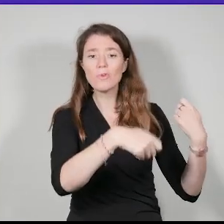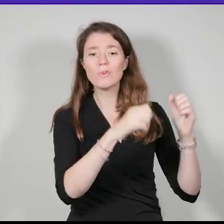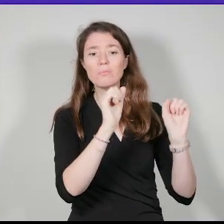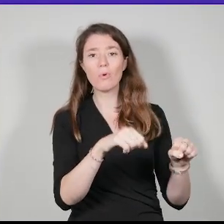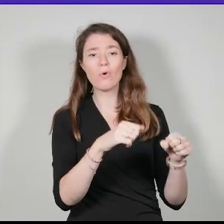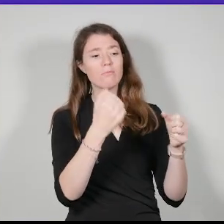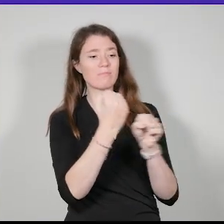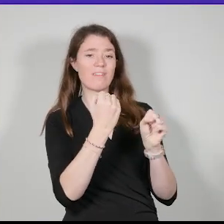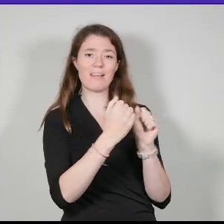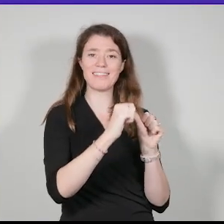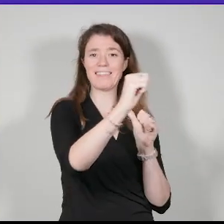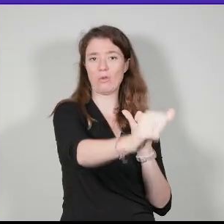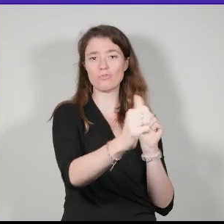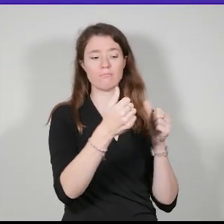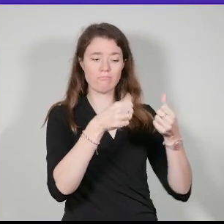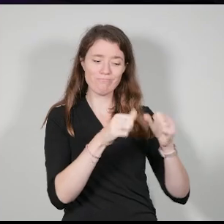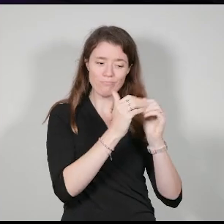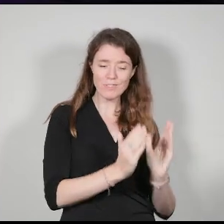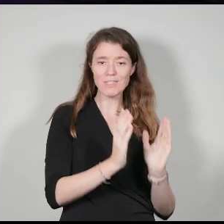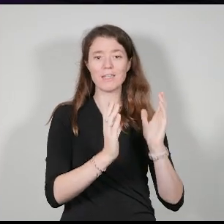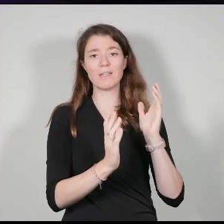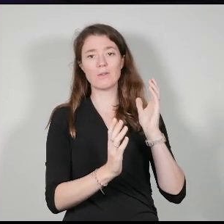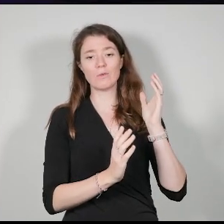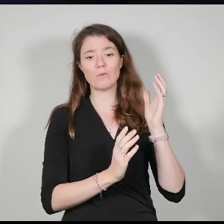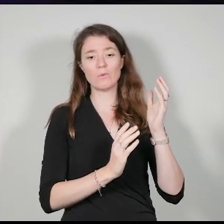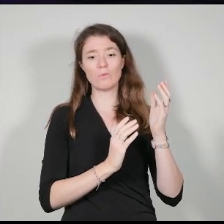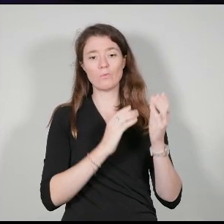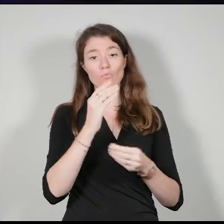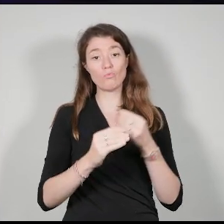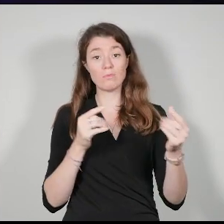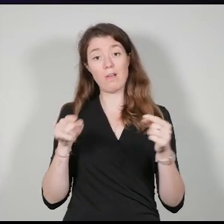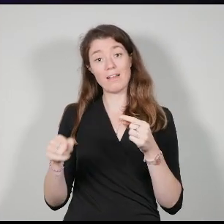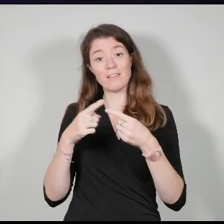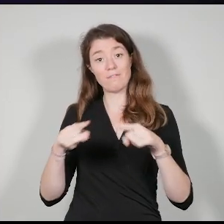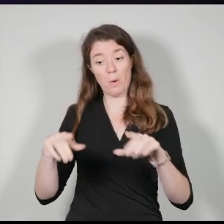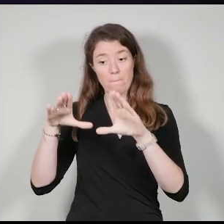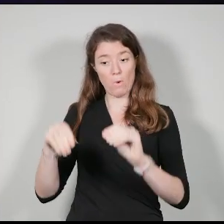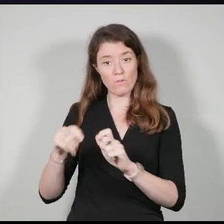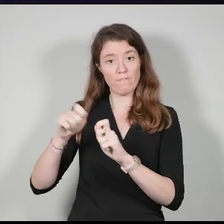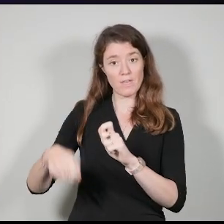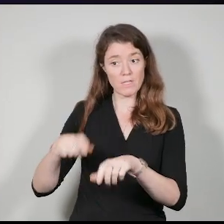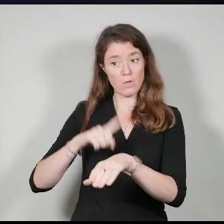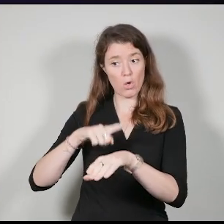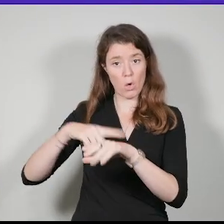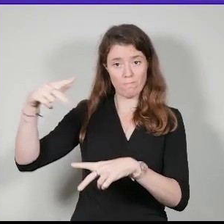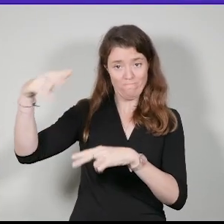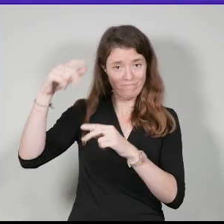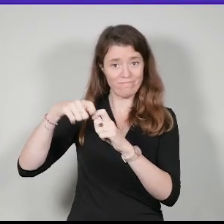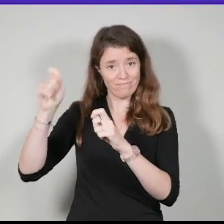du télétravail, que lorsque je suis à un poste fixe où je dois être en présentiel sur certaines heures. Donc en fait,